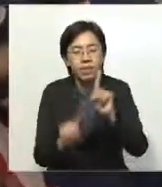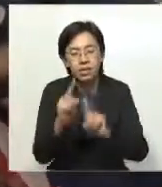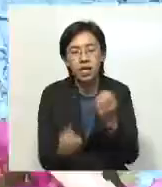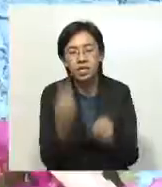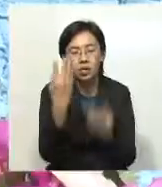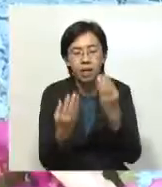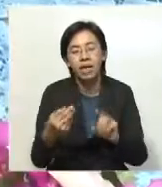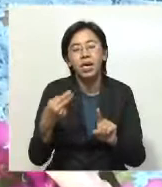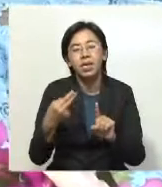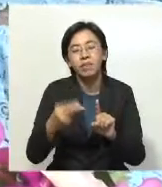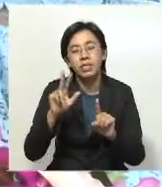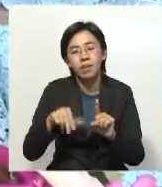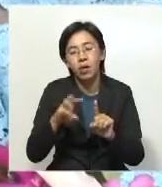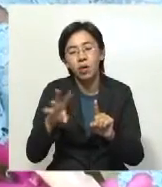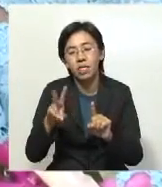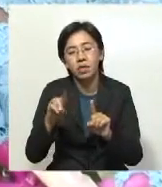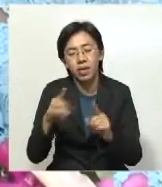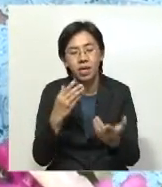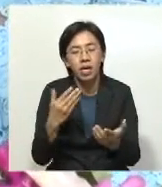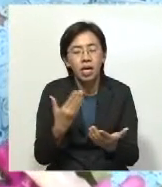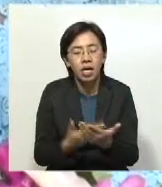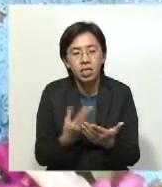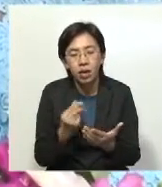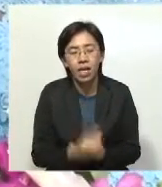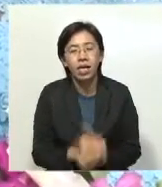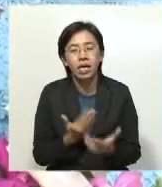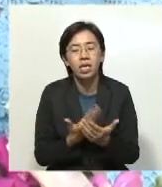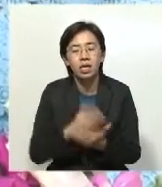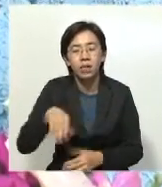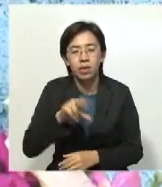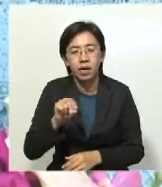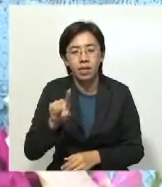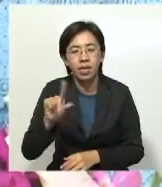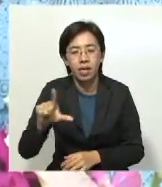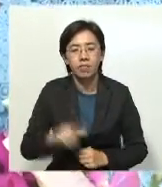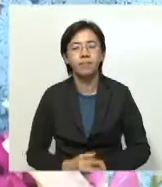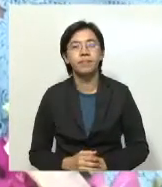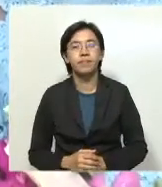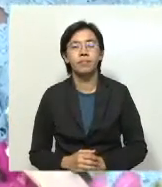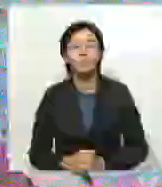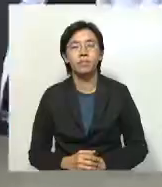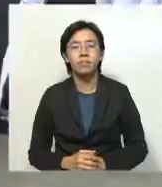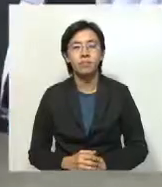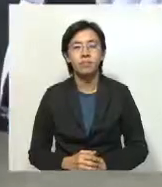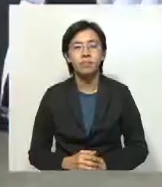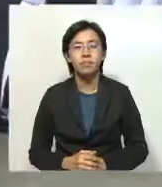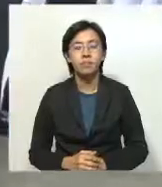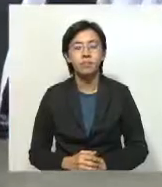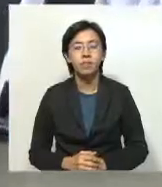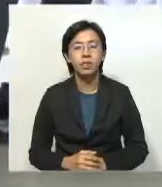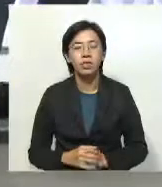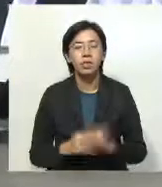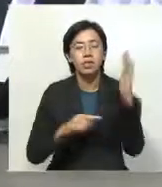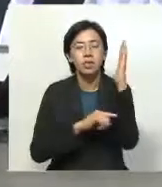ม้ 13,761 ต้นมูลค่าต้นไม้ประมาณ31ล้านบาททั้งนี้ในส่วนของธ.ส.ชุมพรมี